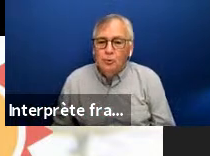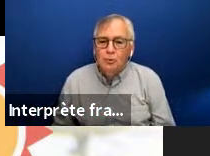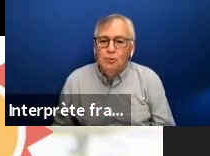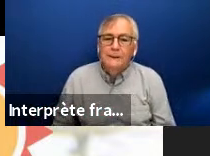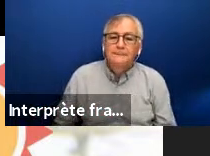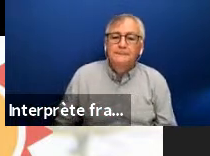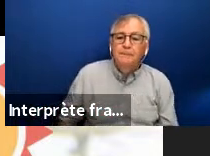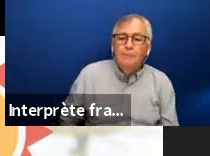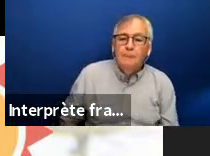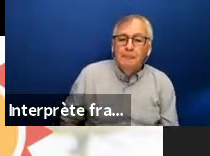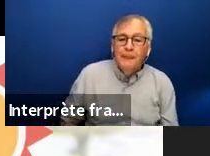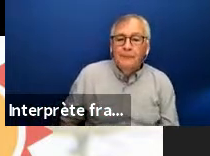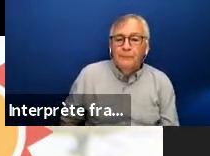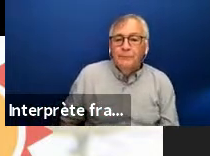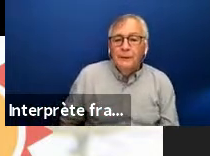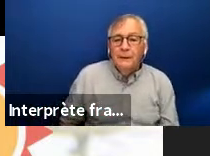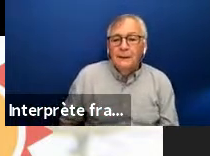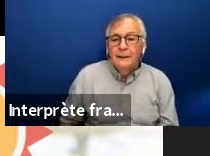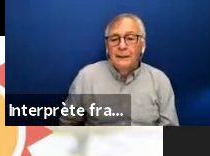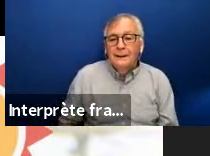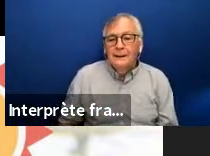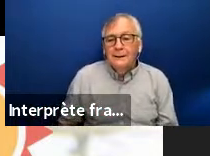Boursier aujourd'hui,